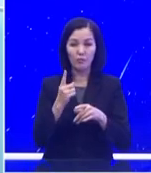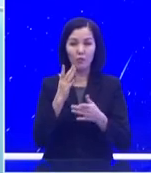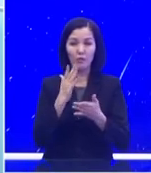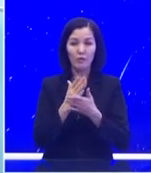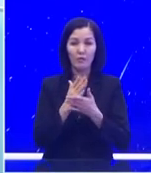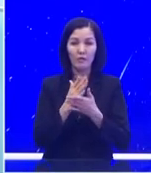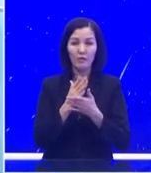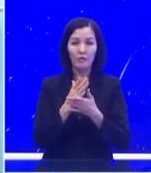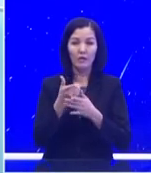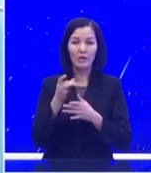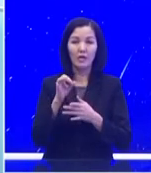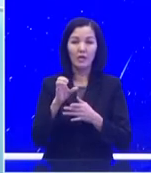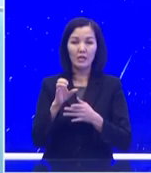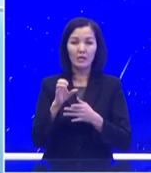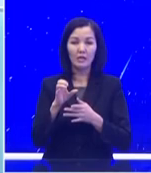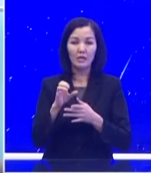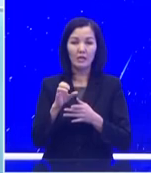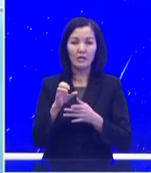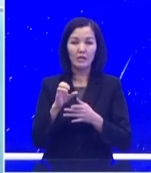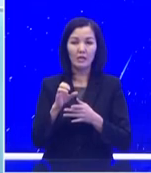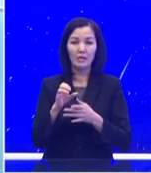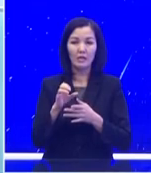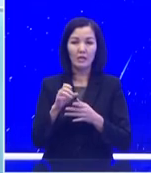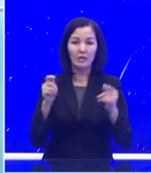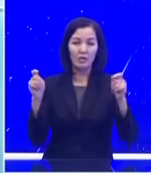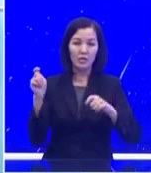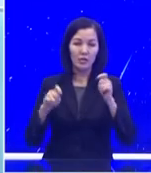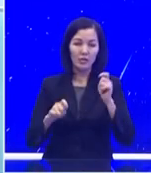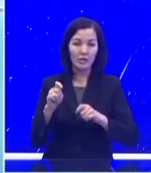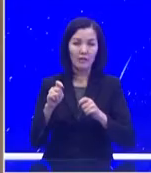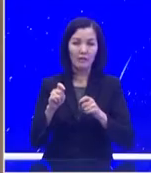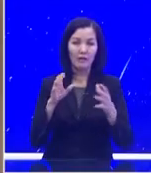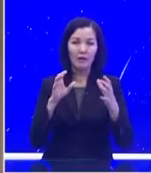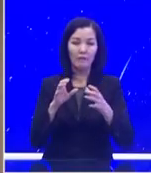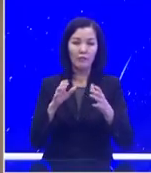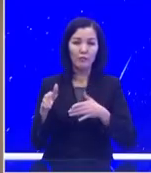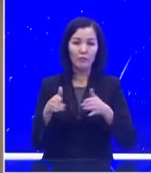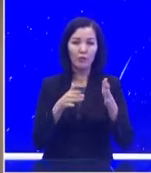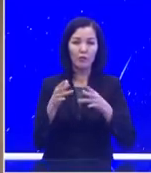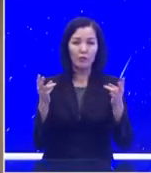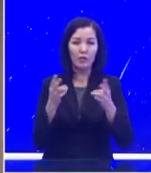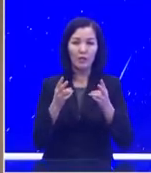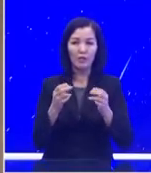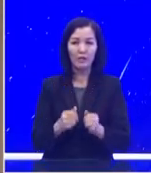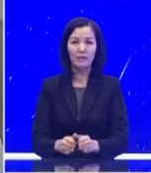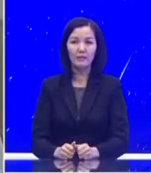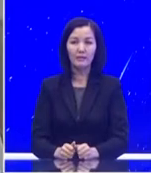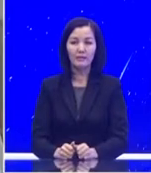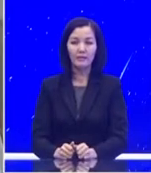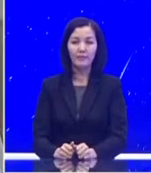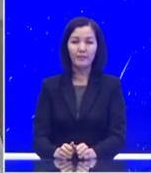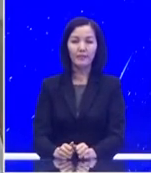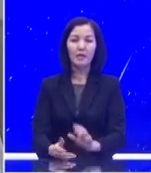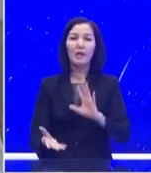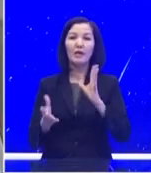Сондықтан, Грестен, болмаса жаңа дәуірден, жан жақтан бізге автобус жөндеп берсе жақсы болатын еді.